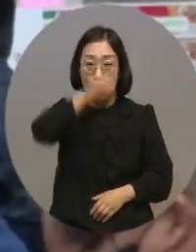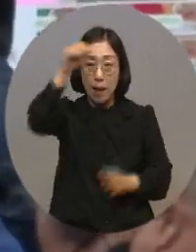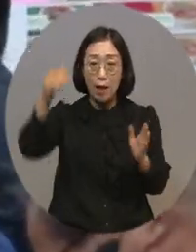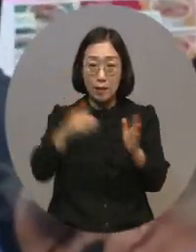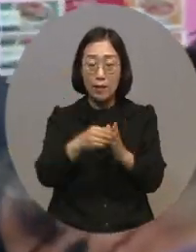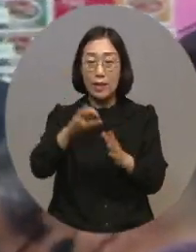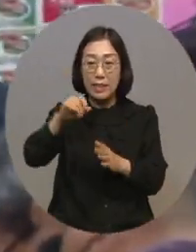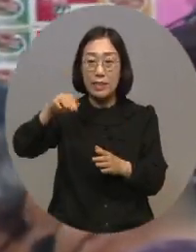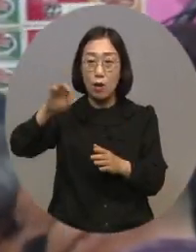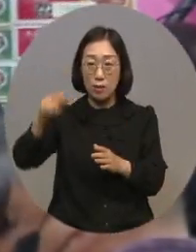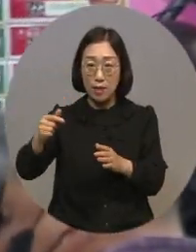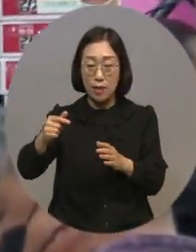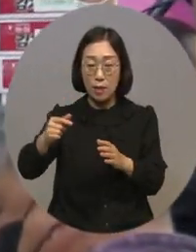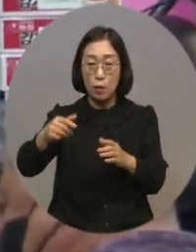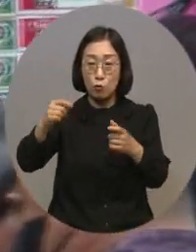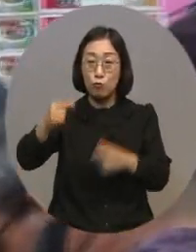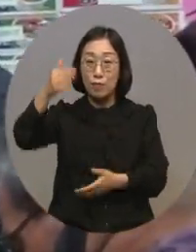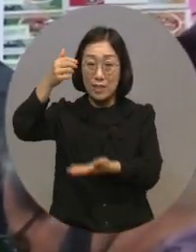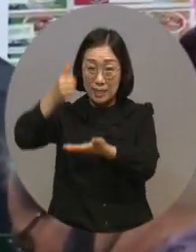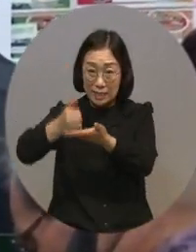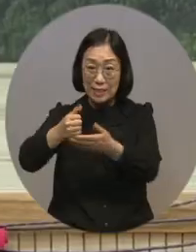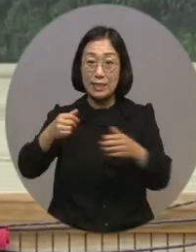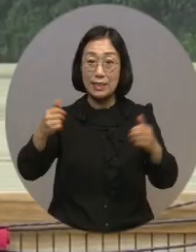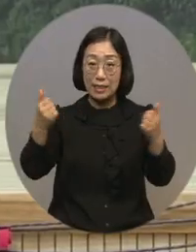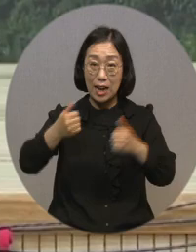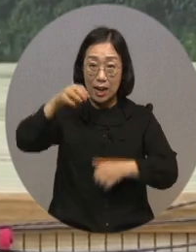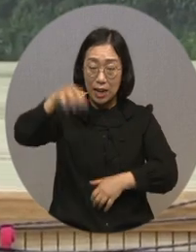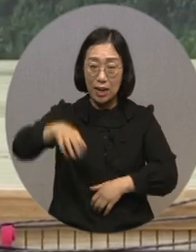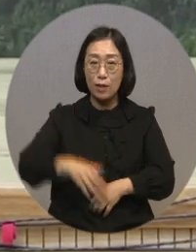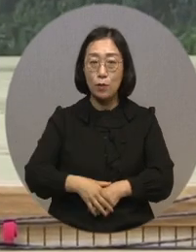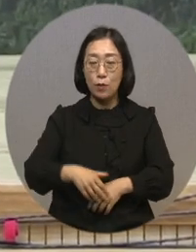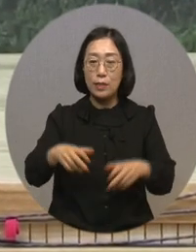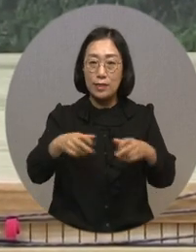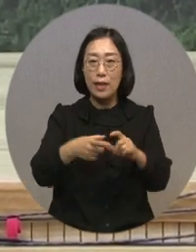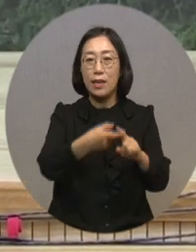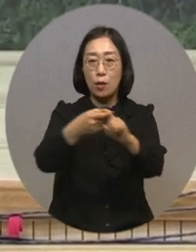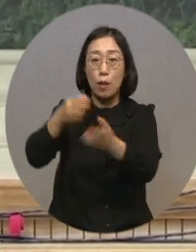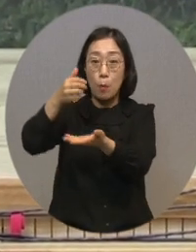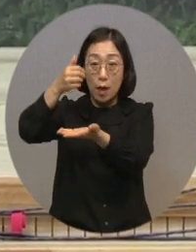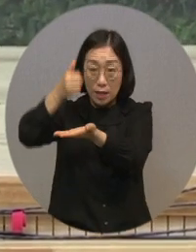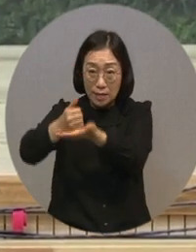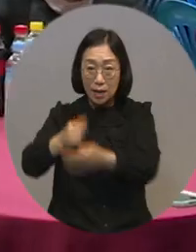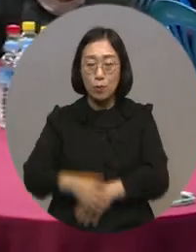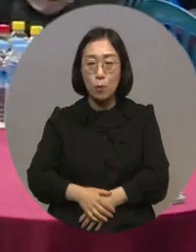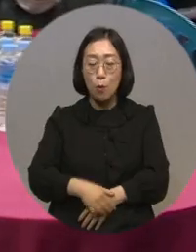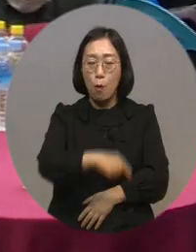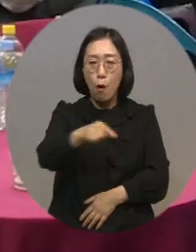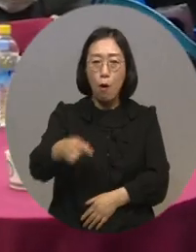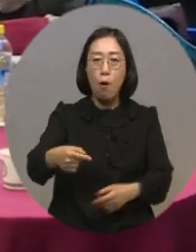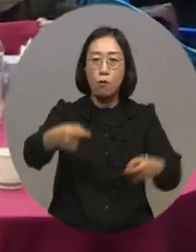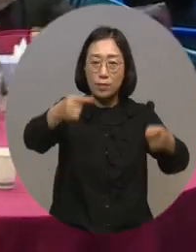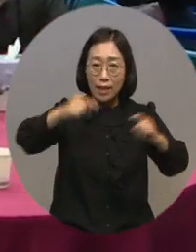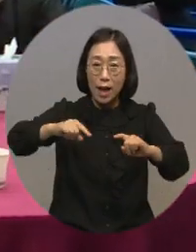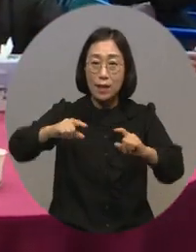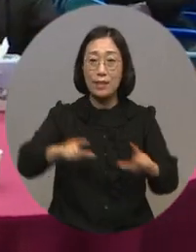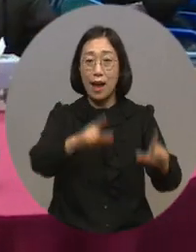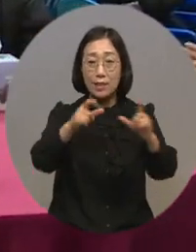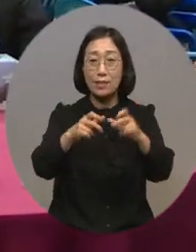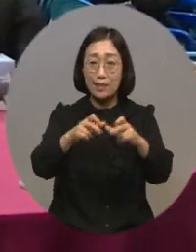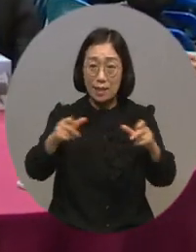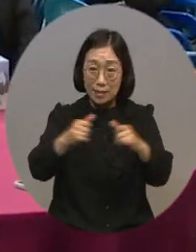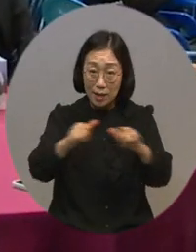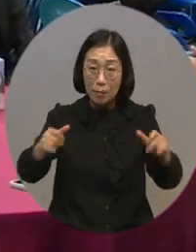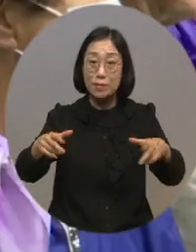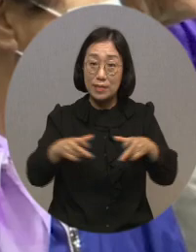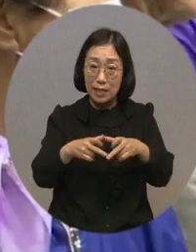이성재 임실군의장, 손주환 사단법인 임실군 장애인연합회장 및 임실군 거주 장애인 및 가족 600여